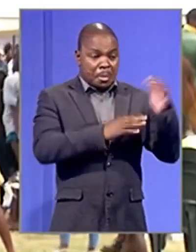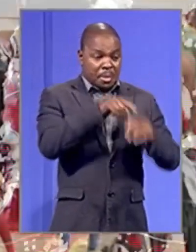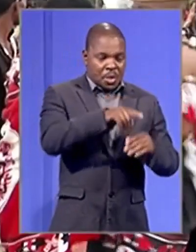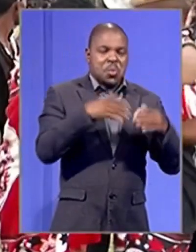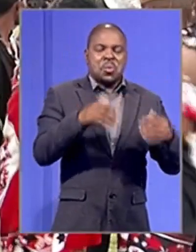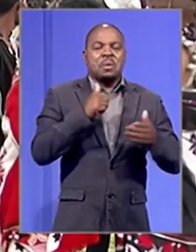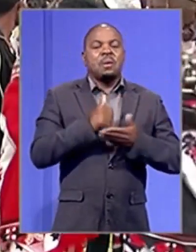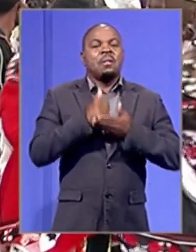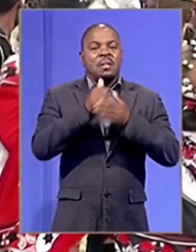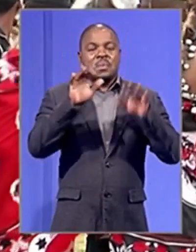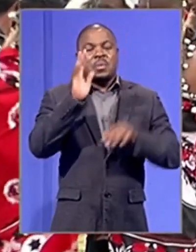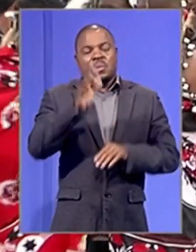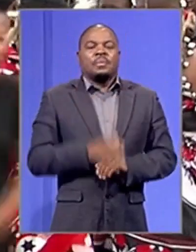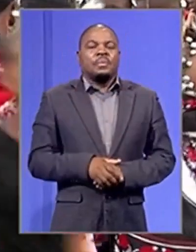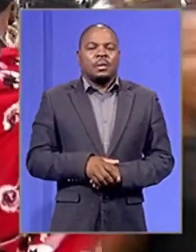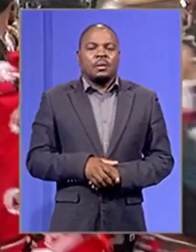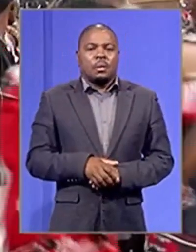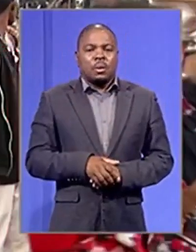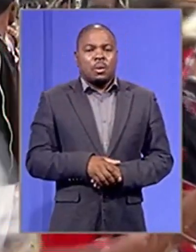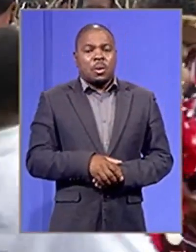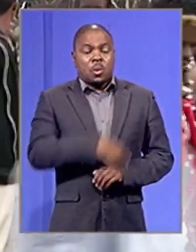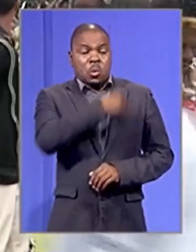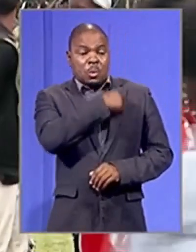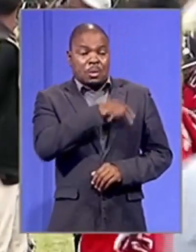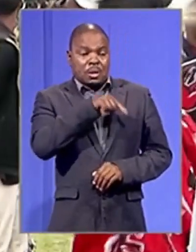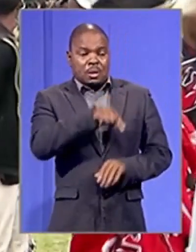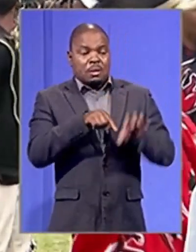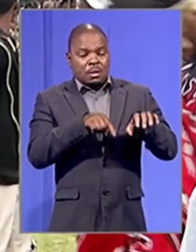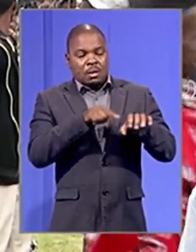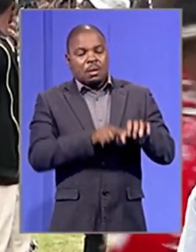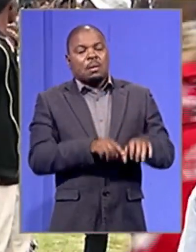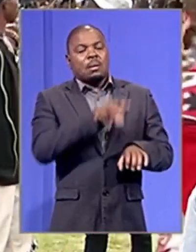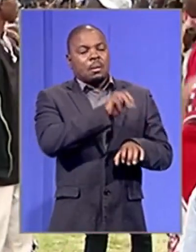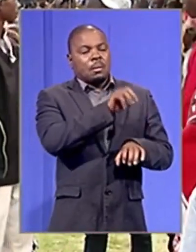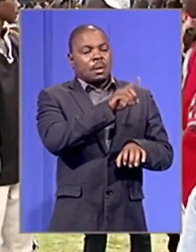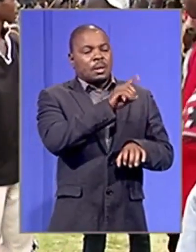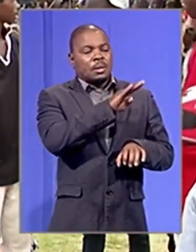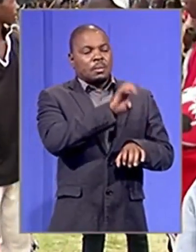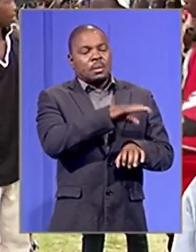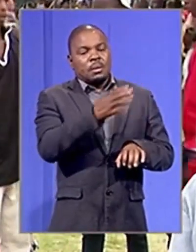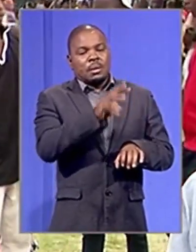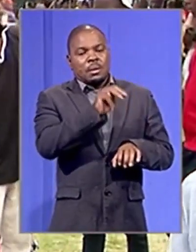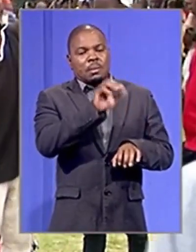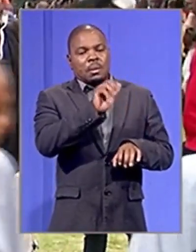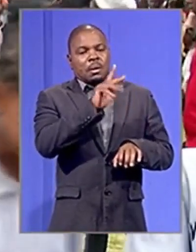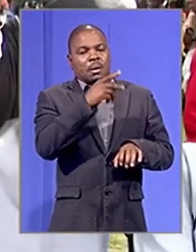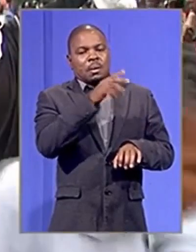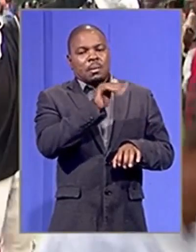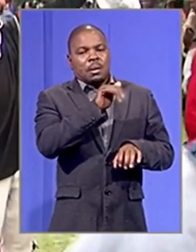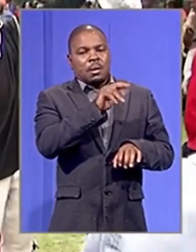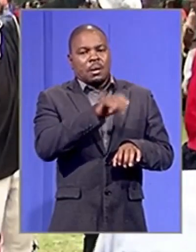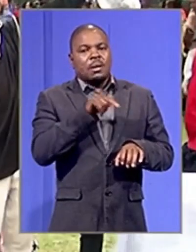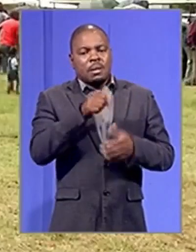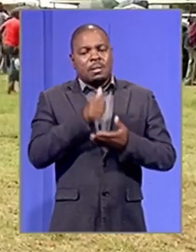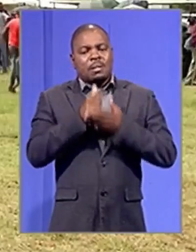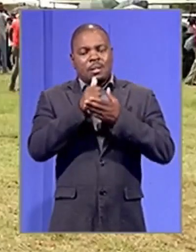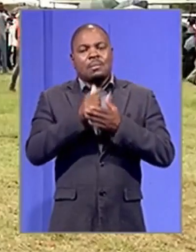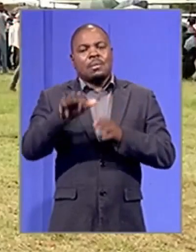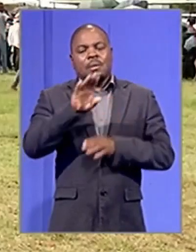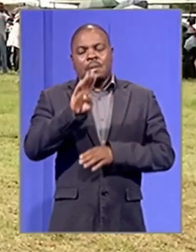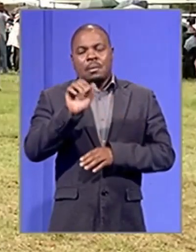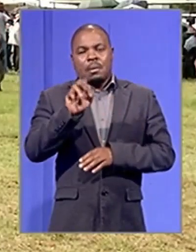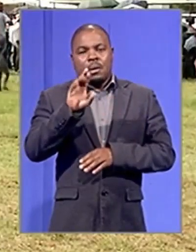baaging. Bookelo jo bo tlo mo gareng a Madibe Makgabane bo ka thusa morahi wa borolong. Na le